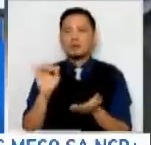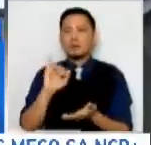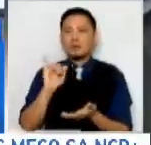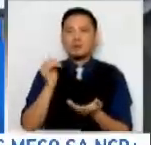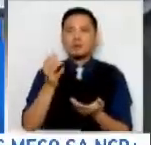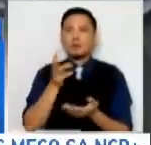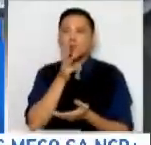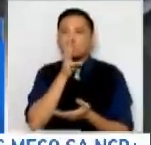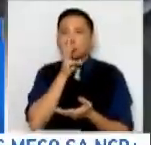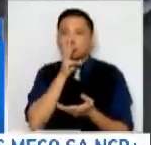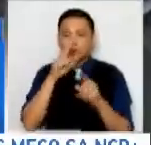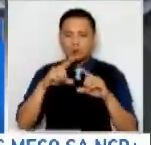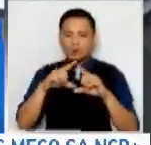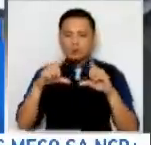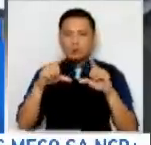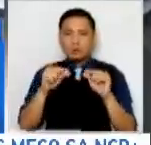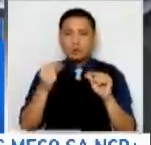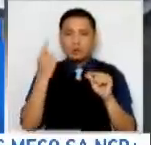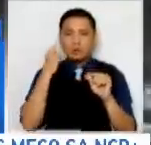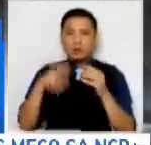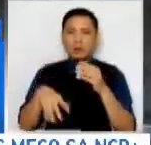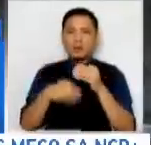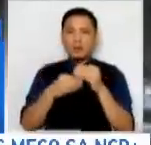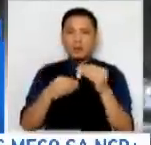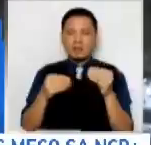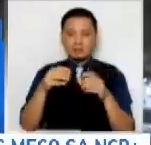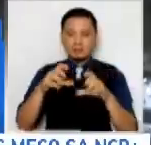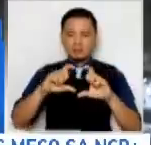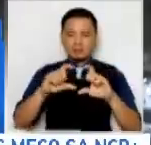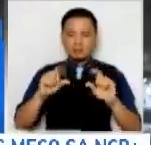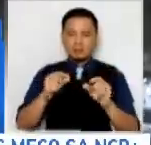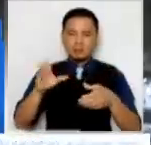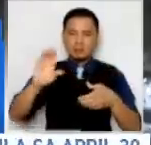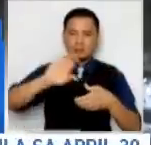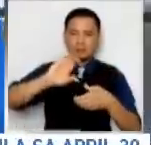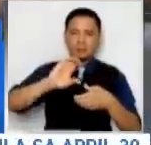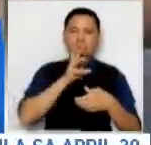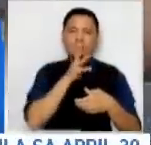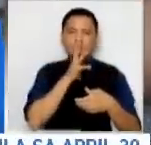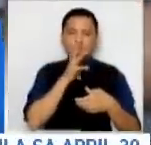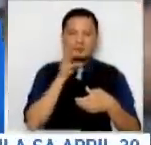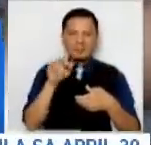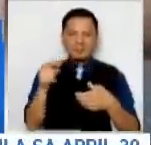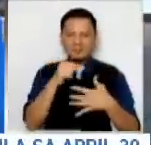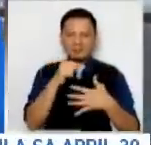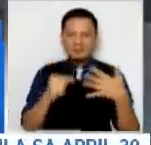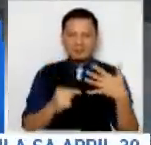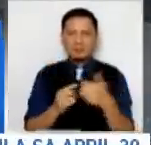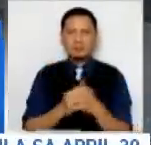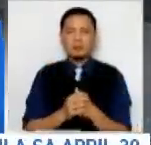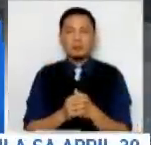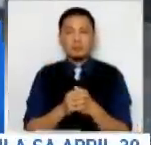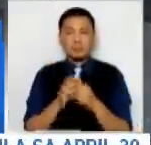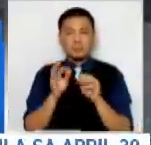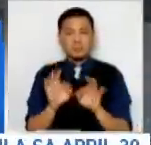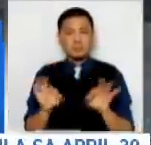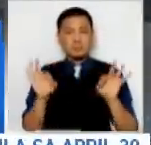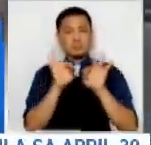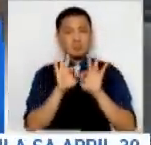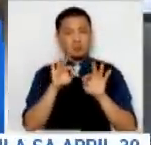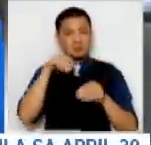solution. Pwede rin po maglagay ng antibiotics kung kinakailangan. Ang pinaka-importante dito sa home care package po is